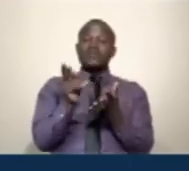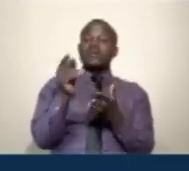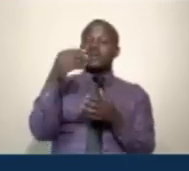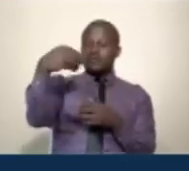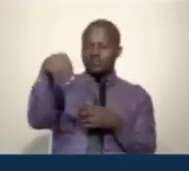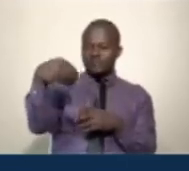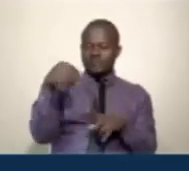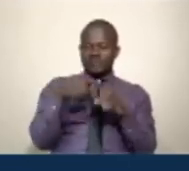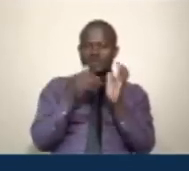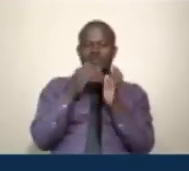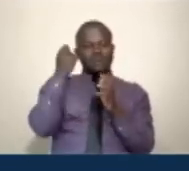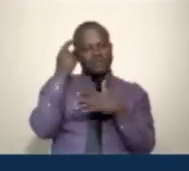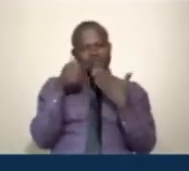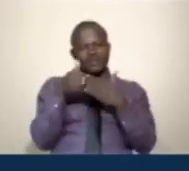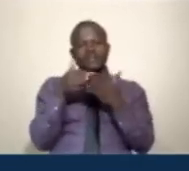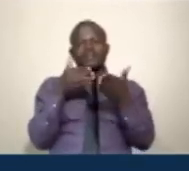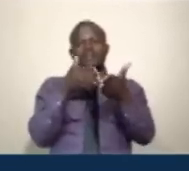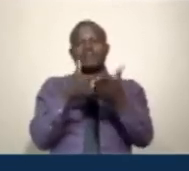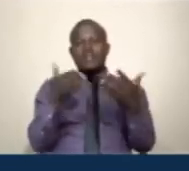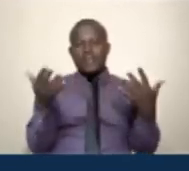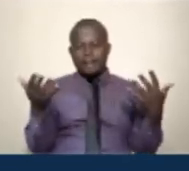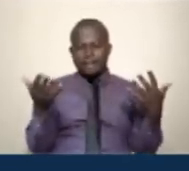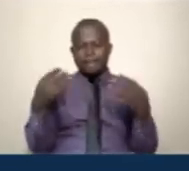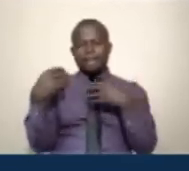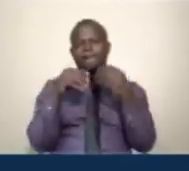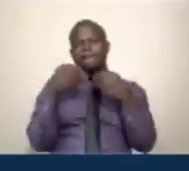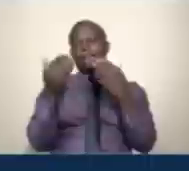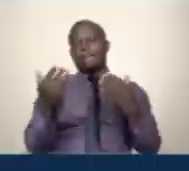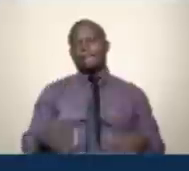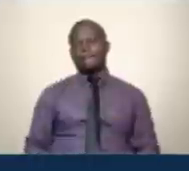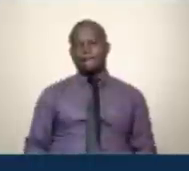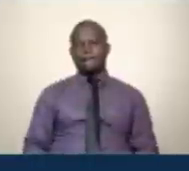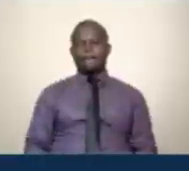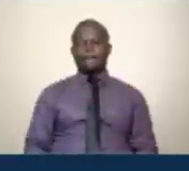madevize ariko urumva imbogamizi zibane n'ibyo bikoresho nyine.